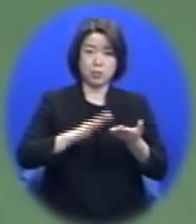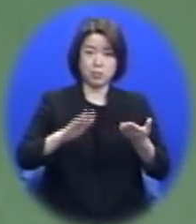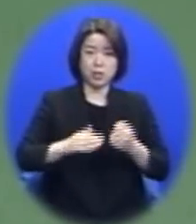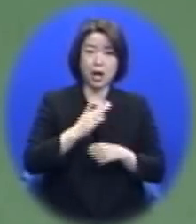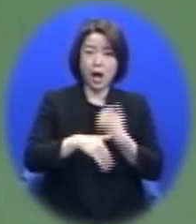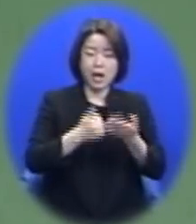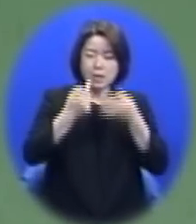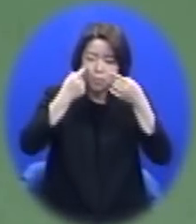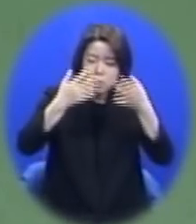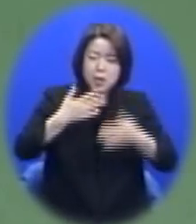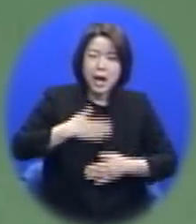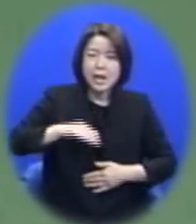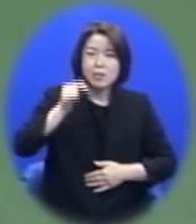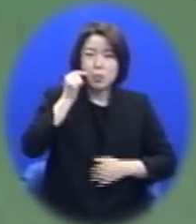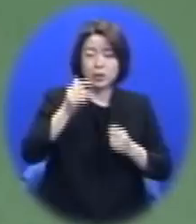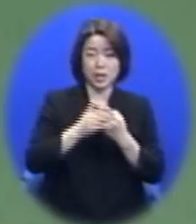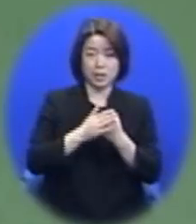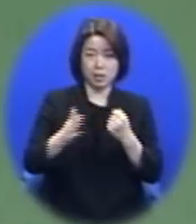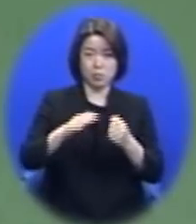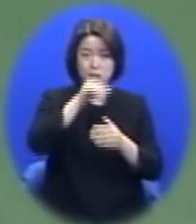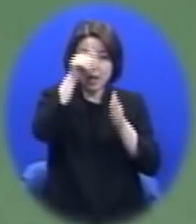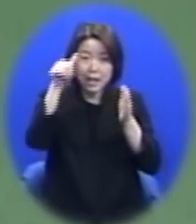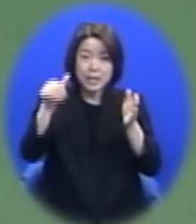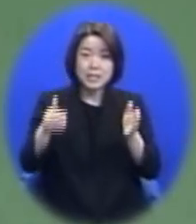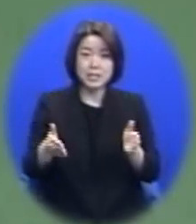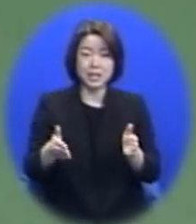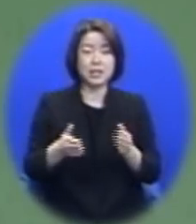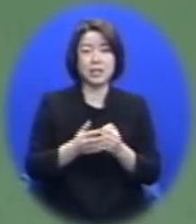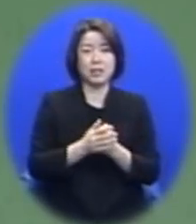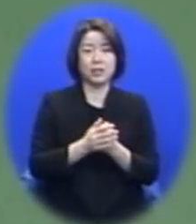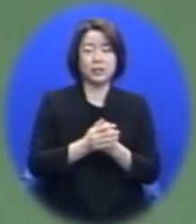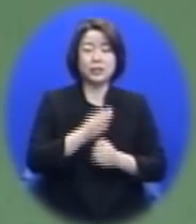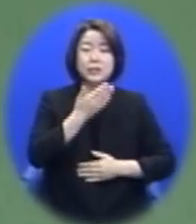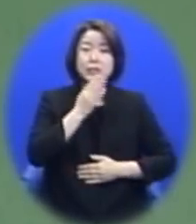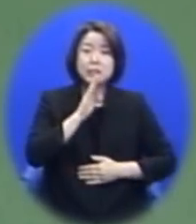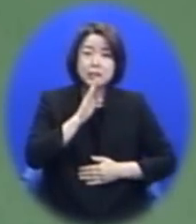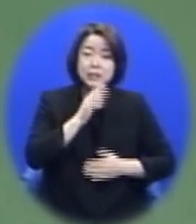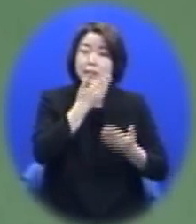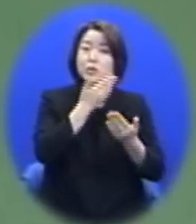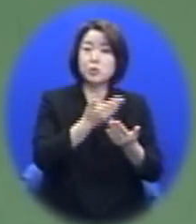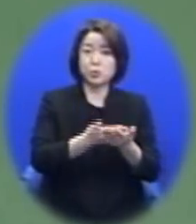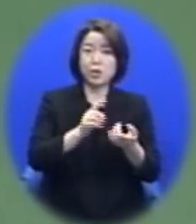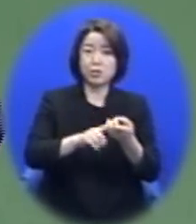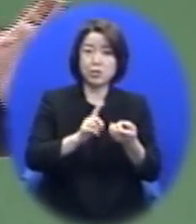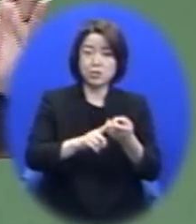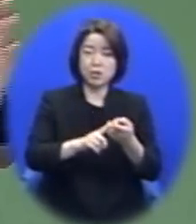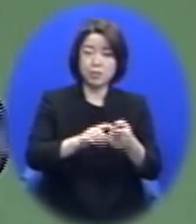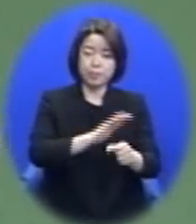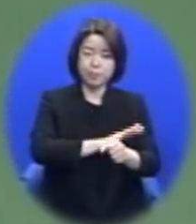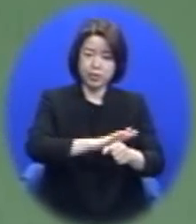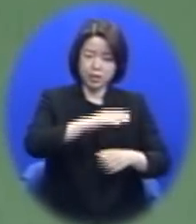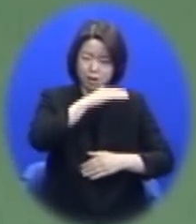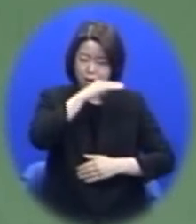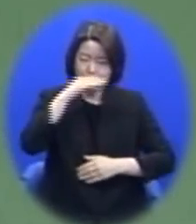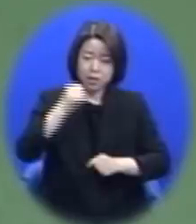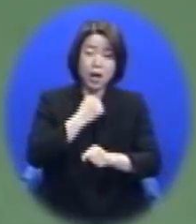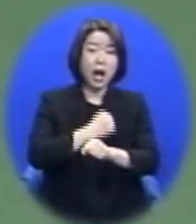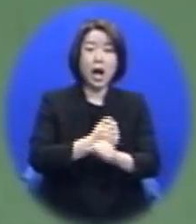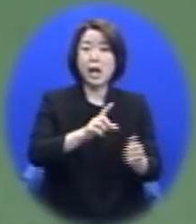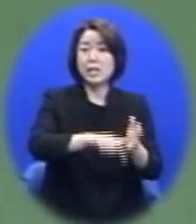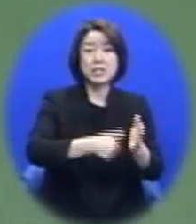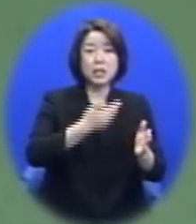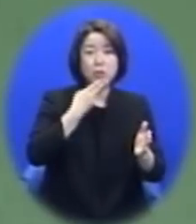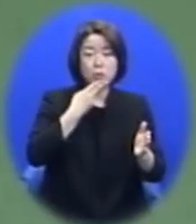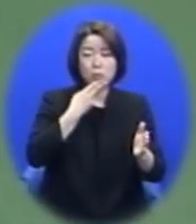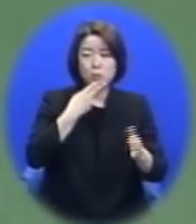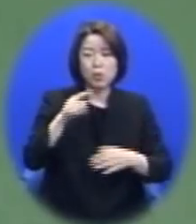못하니까 인생이 진짜 중요한 것은 제대로 할 시간도 없고 아무것도